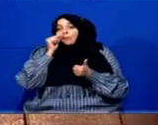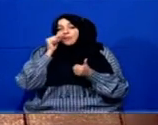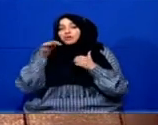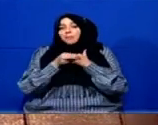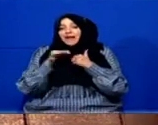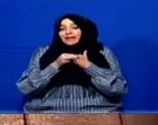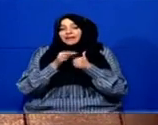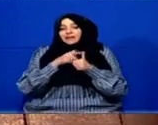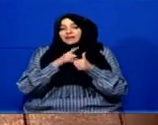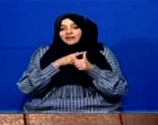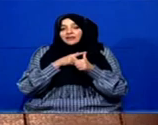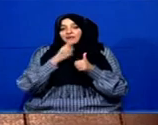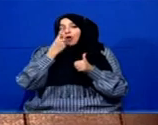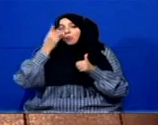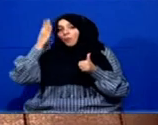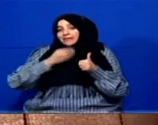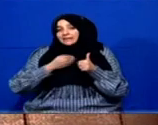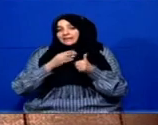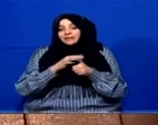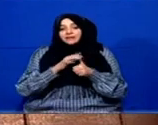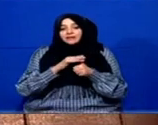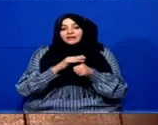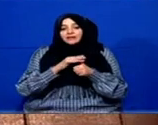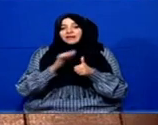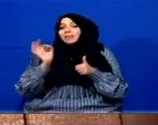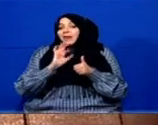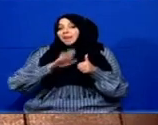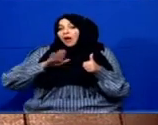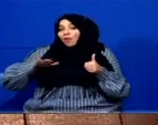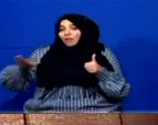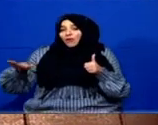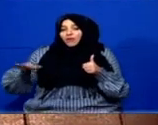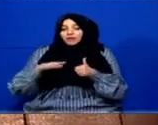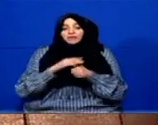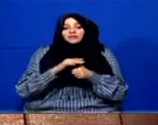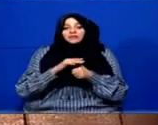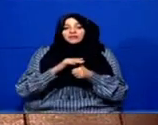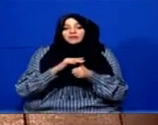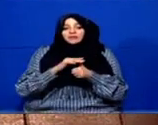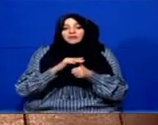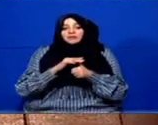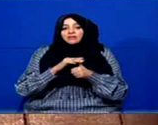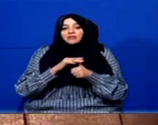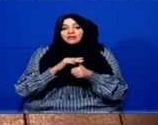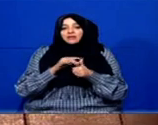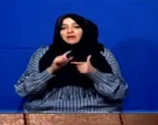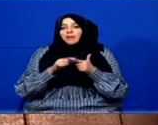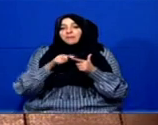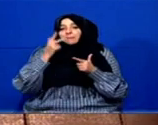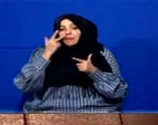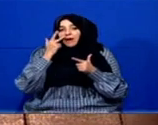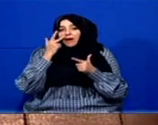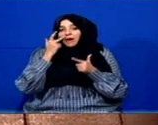يرث النصف لعدم وجود الفرع الوارث والاب